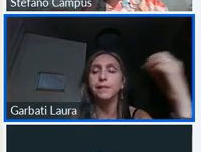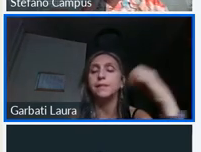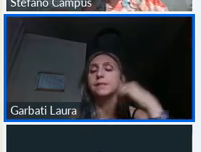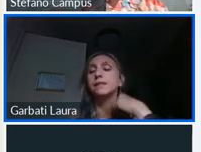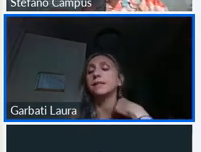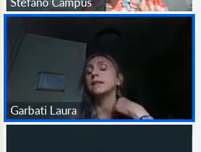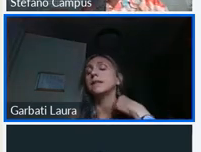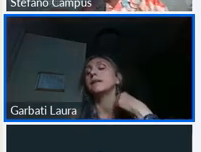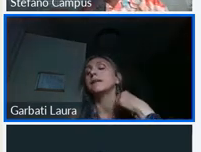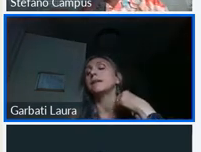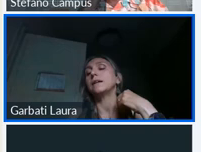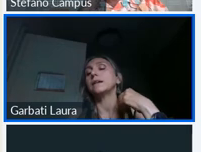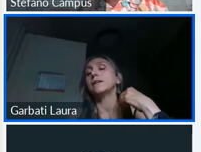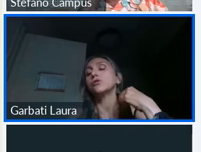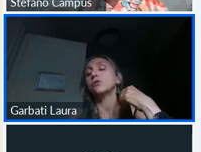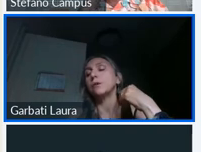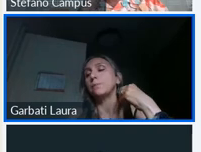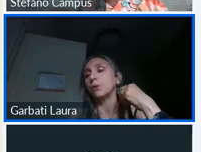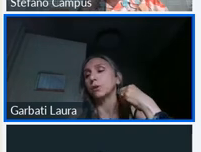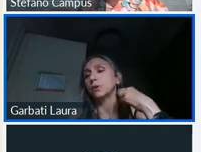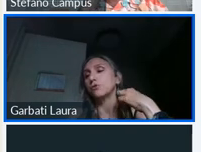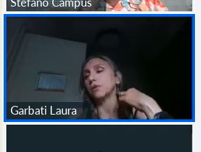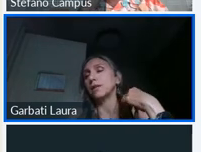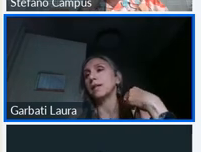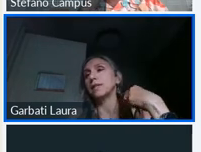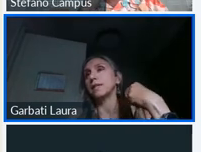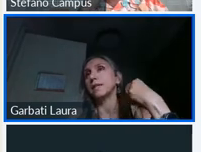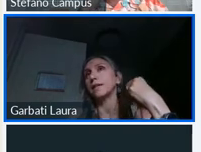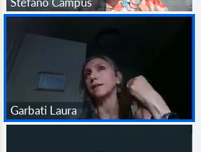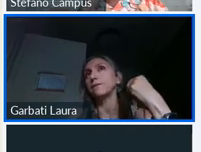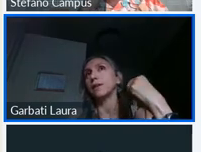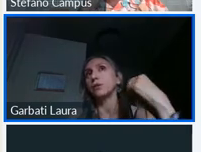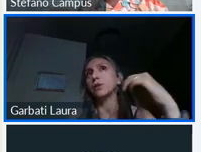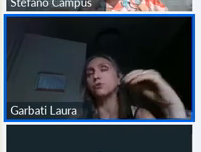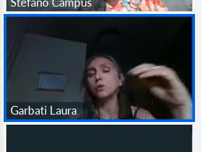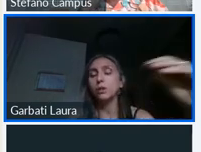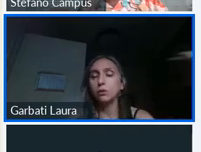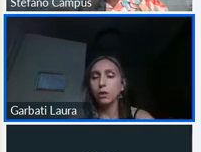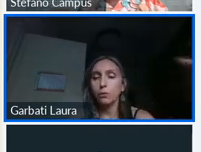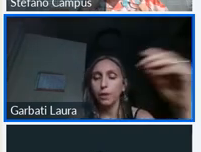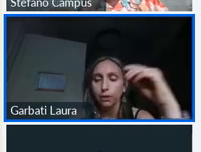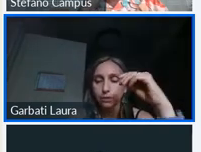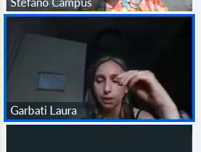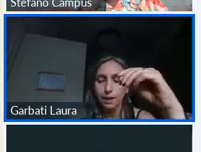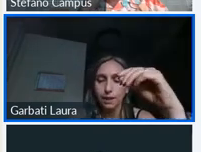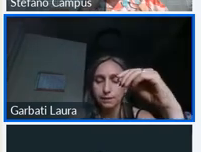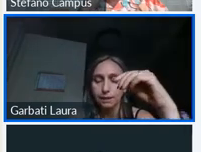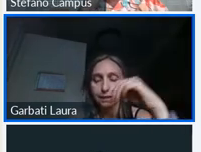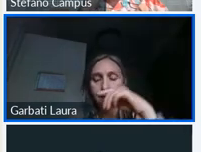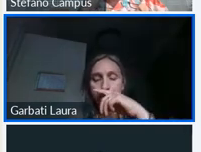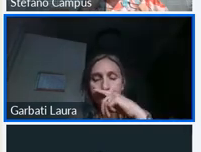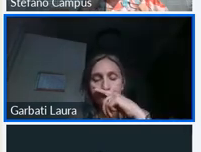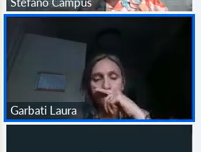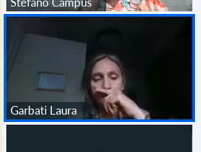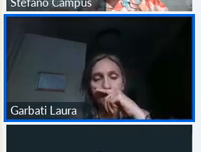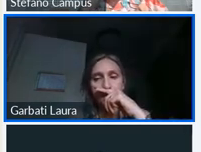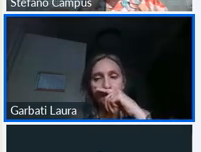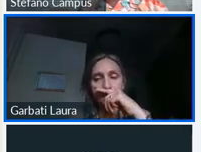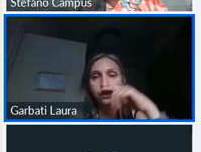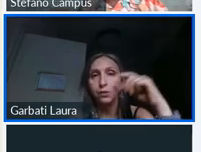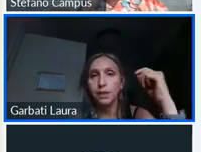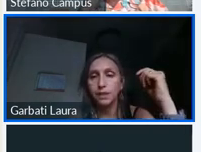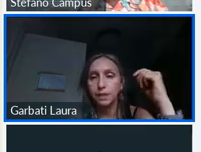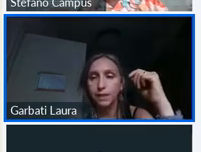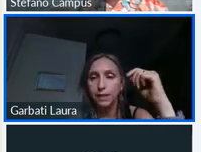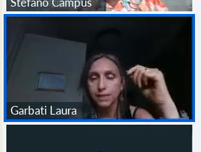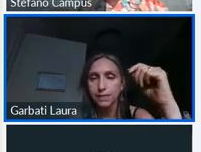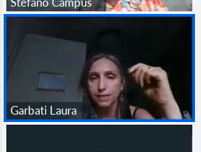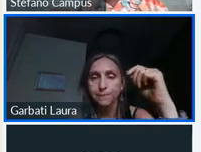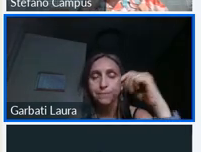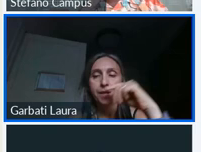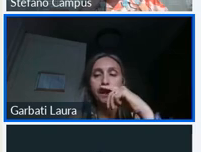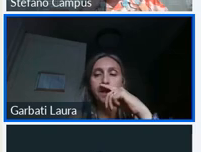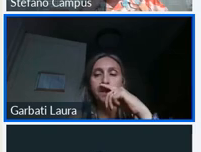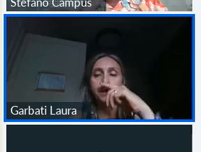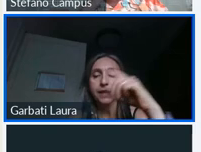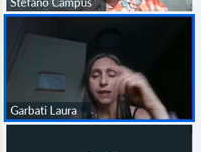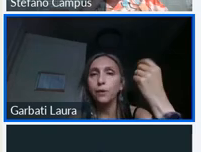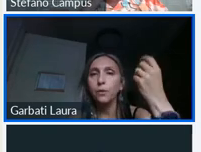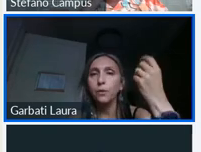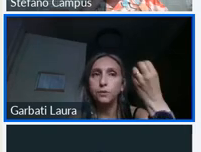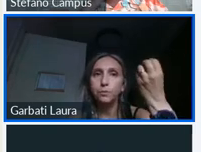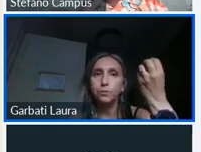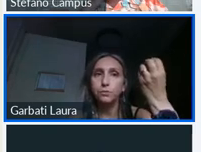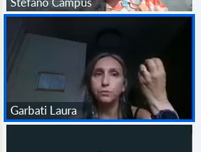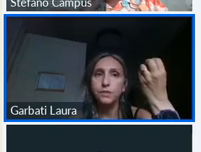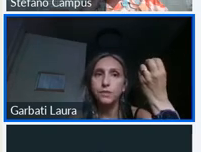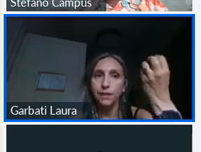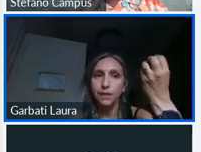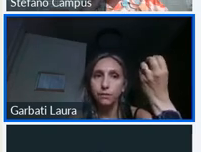i database, sono on board, cioè il valore giuridico è quello della versione inglese.